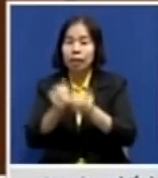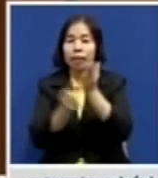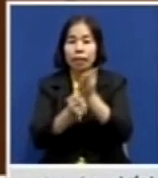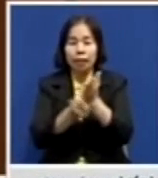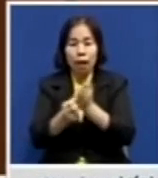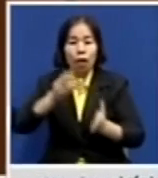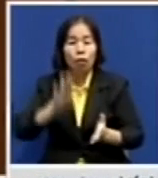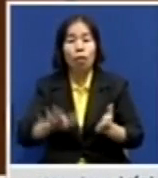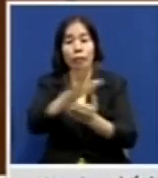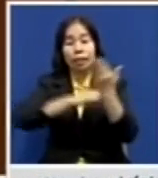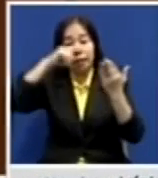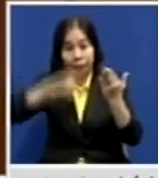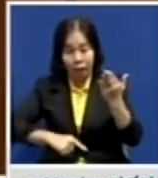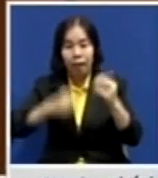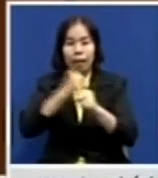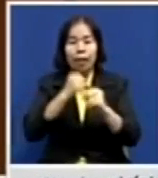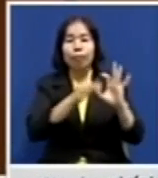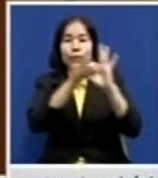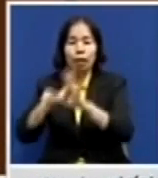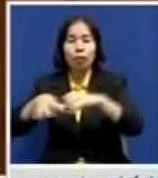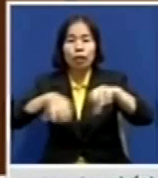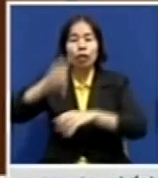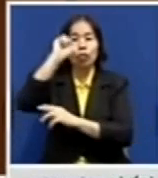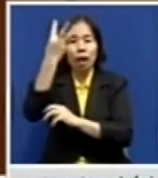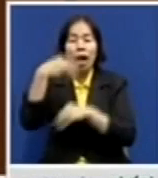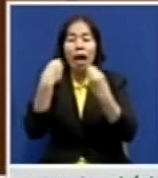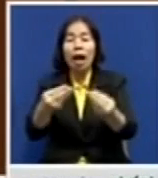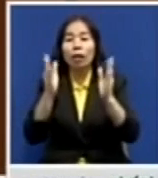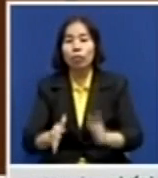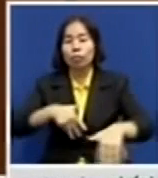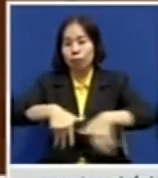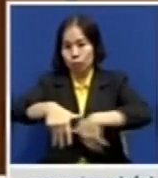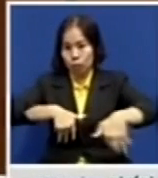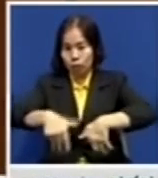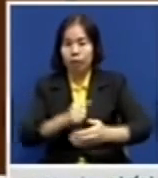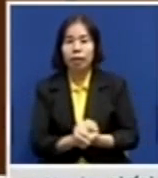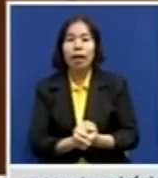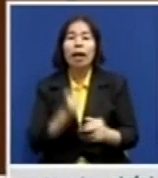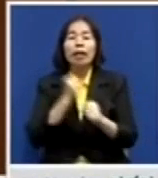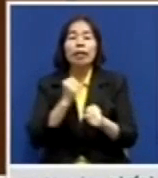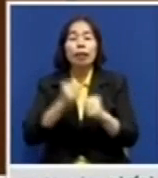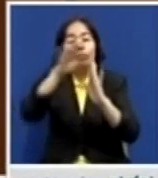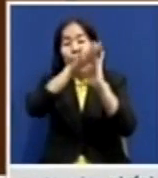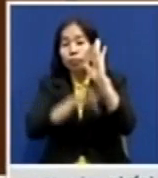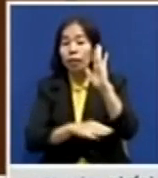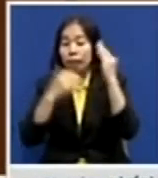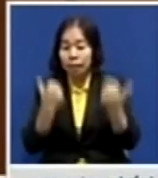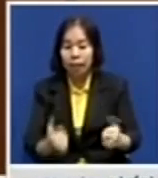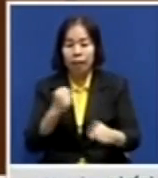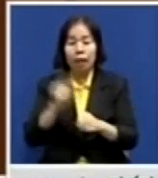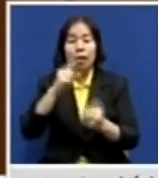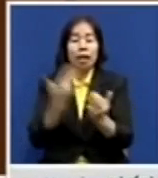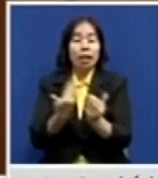ทศในส่วนที่เกี่ยวข้องมาจัดสวัสดิการให้กับประชาชนเราสามารถใช้รายได้บางส่วนจากภาษีที่จัดเก็บ